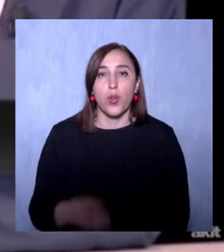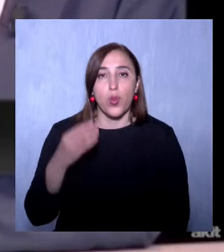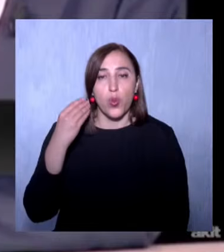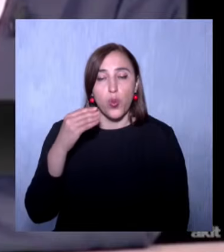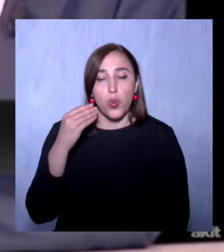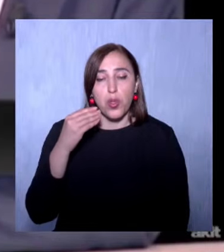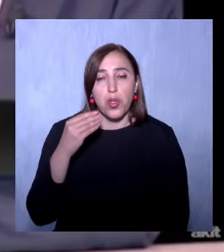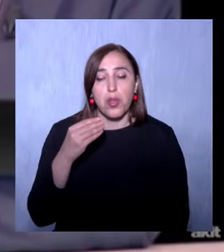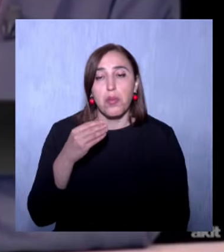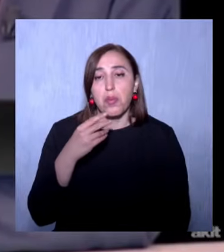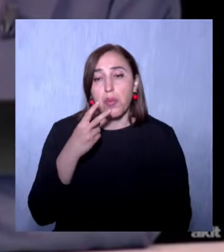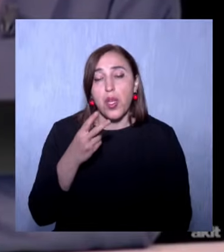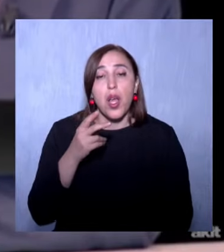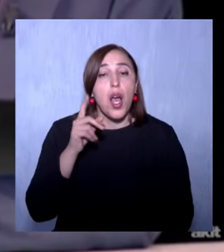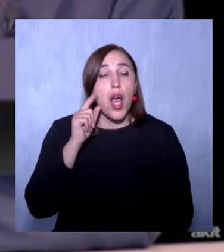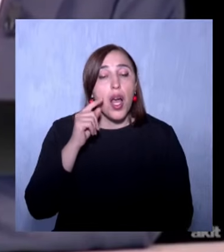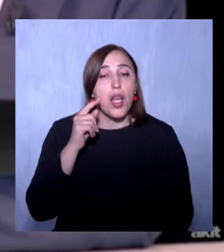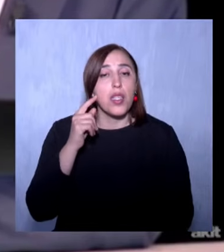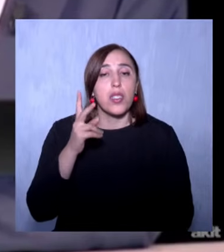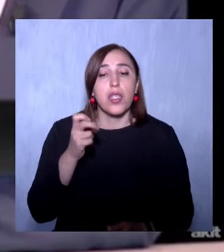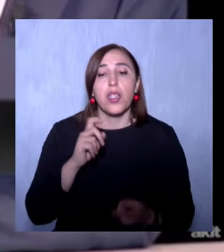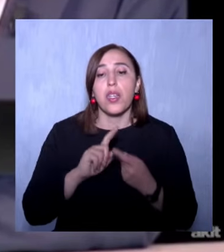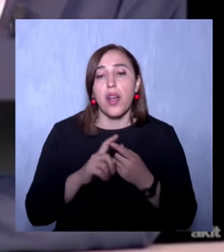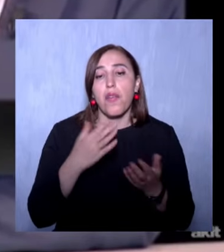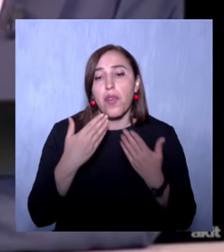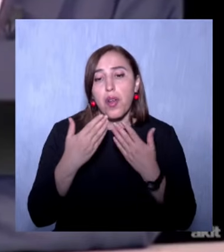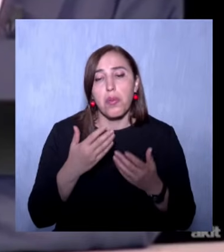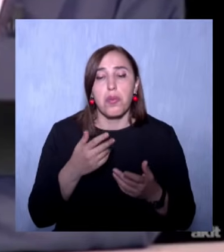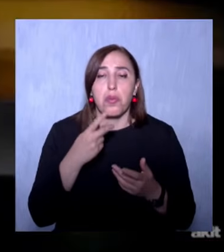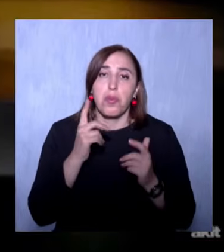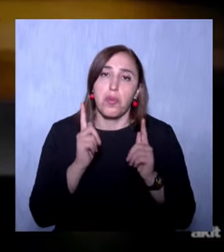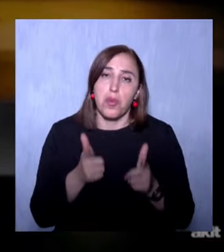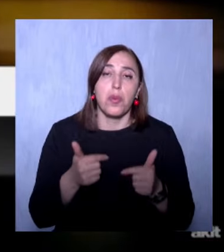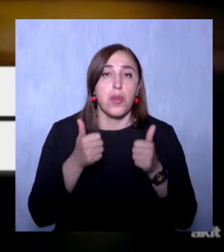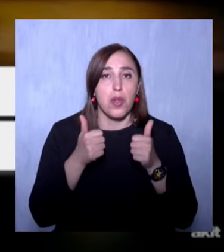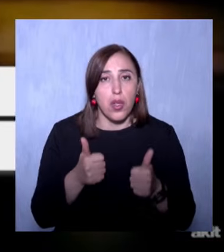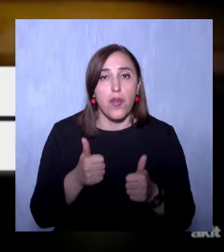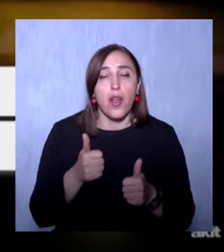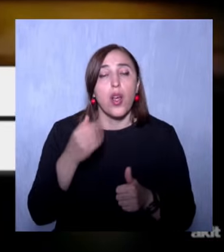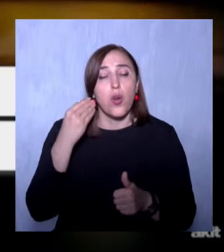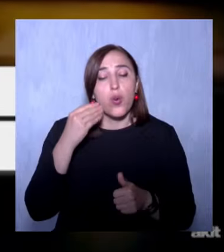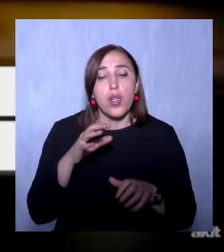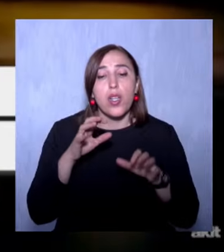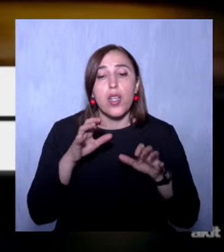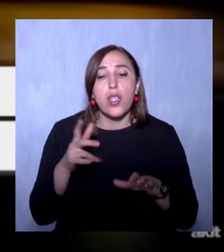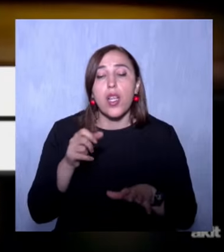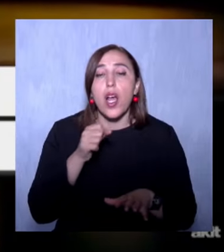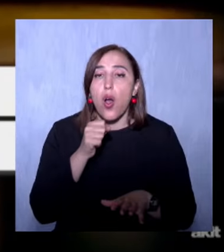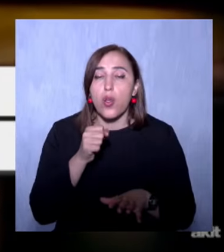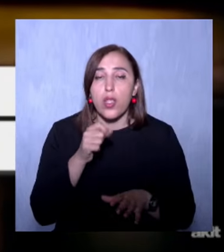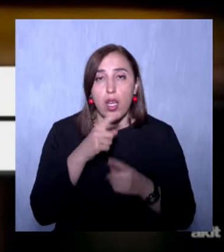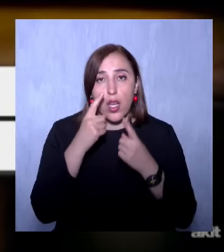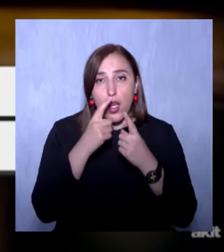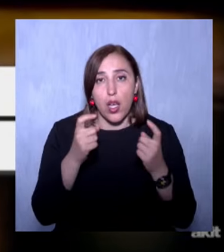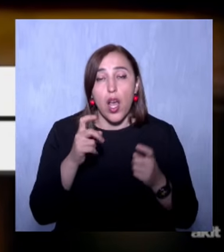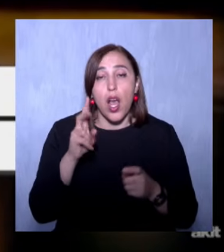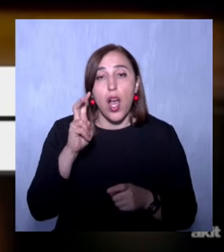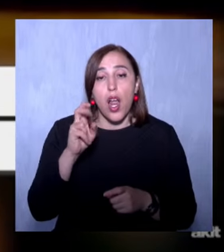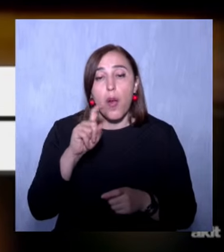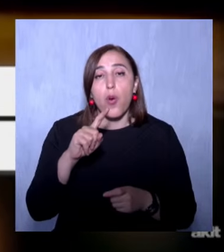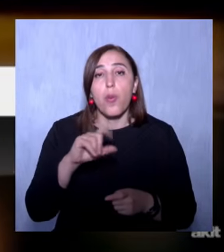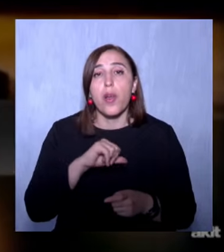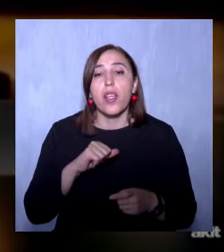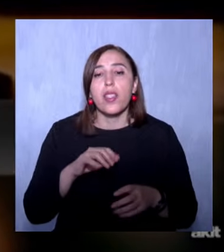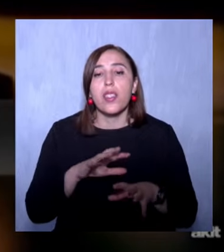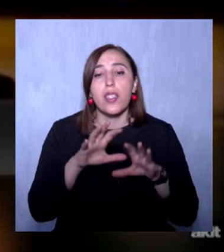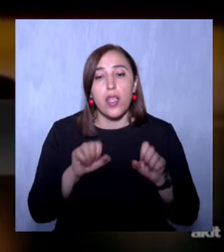Թուրքիան դրական է վերաբերում Հայաստանի հետ հարաբերությունների կարգավորմանը, հայտարարել է նախագահ Ռեջեփ Էրդողանի խոսնակը։ Այժմ, երբ Ղարաբաղի օկուպացիայի